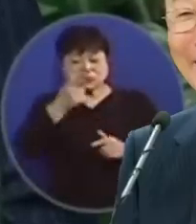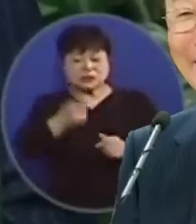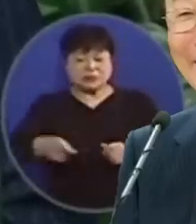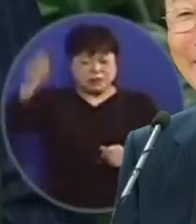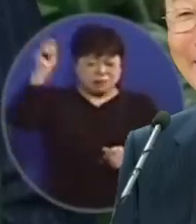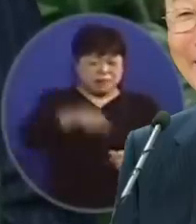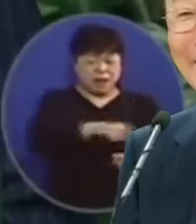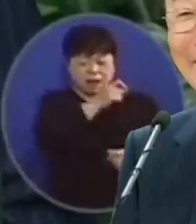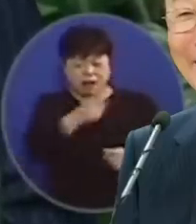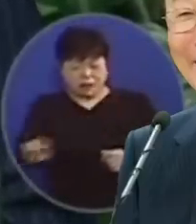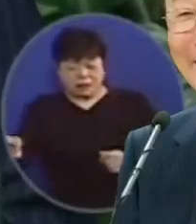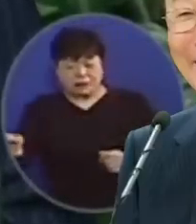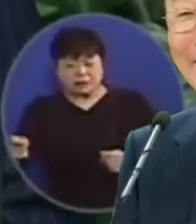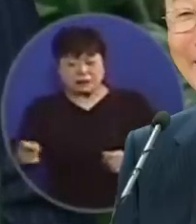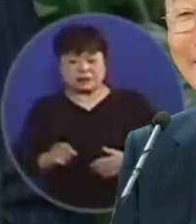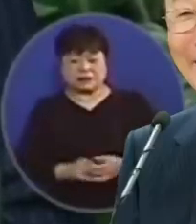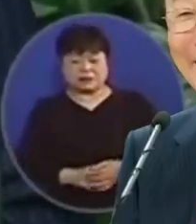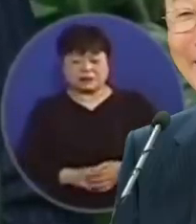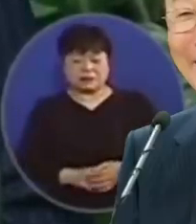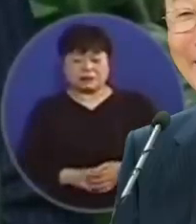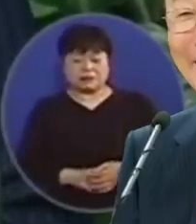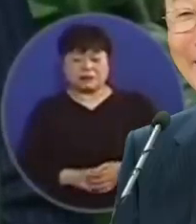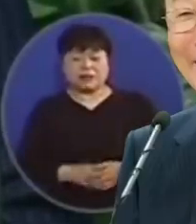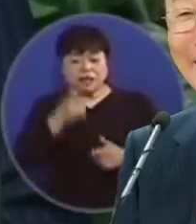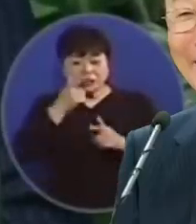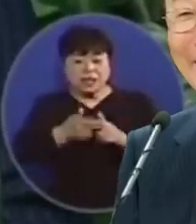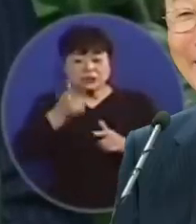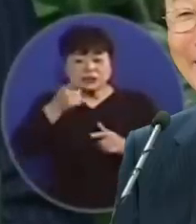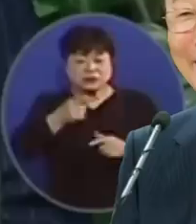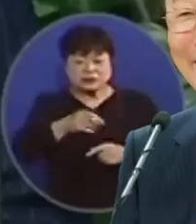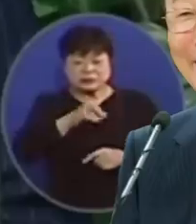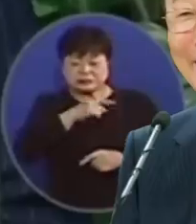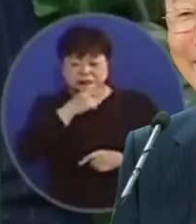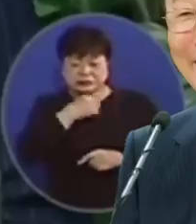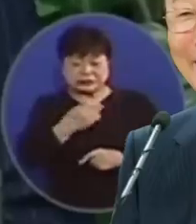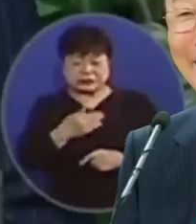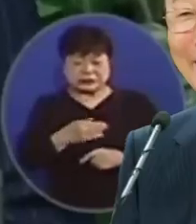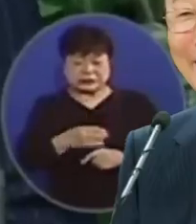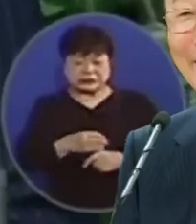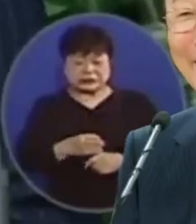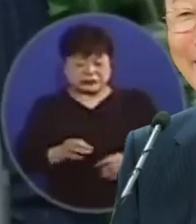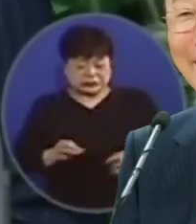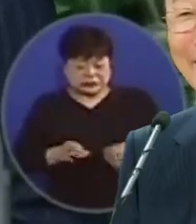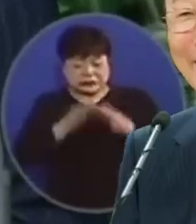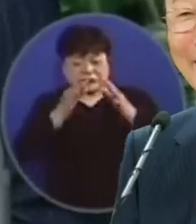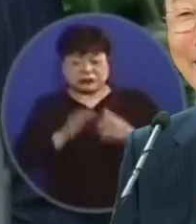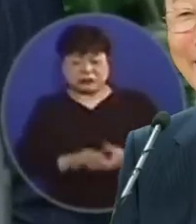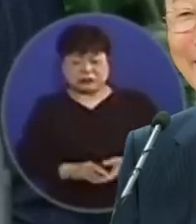역사 기록된 것을 보면 예수님의 혈관이 터지고 살이 찢어지고